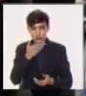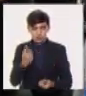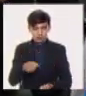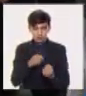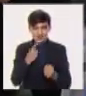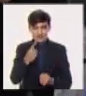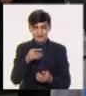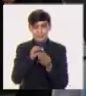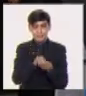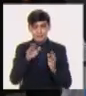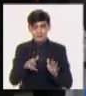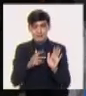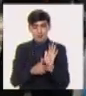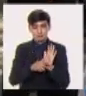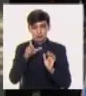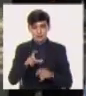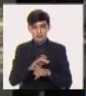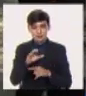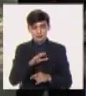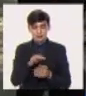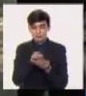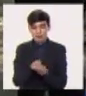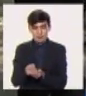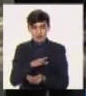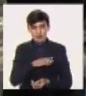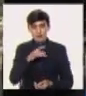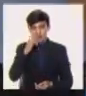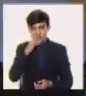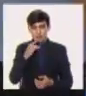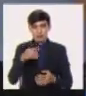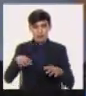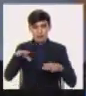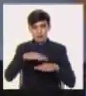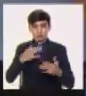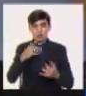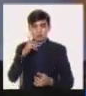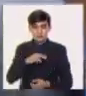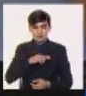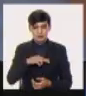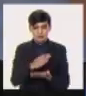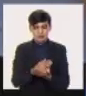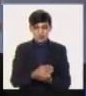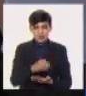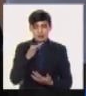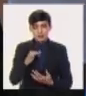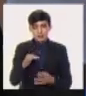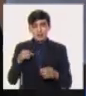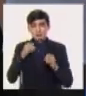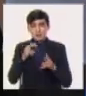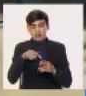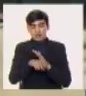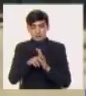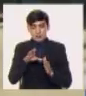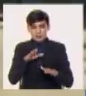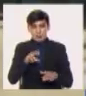Бір зиратқа 80 адам жері бар. Қазақстан бойынша санаш қанша адам? Бірақ қалалық патологиялық бюро өкілдерінен соңғы күндері